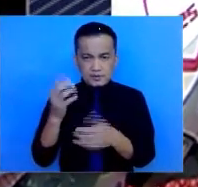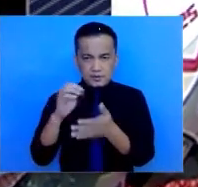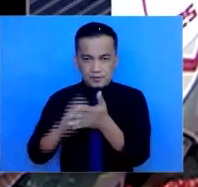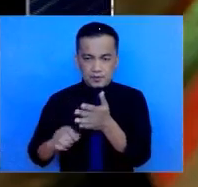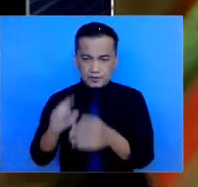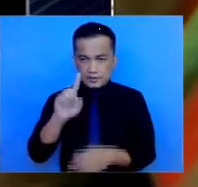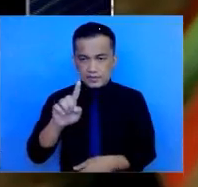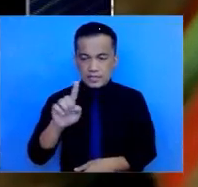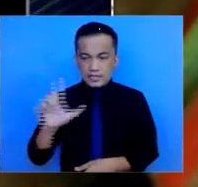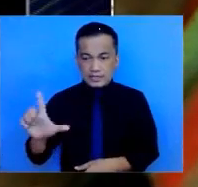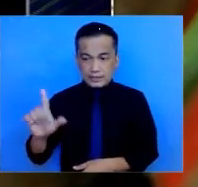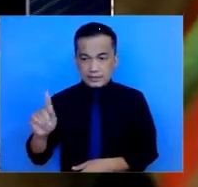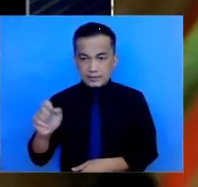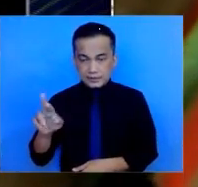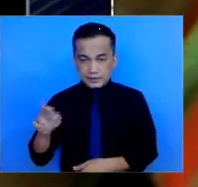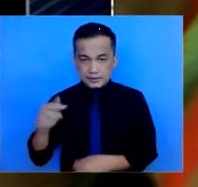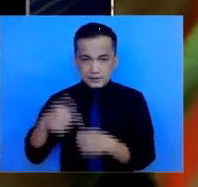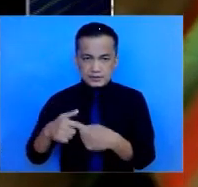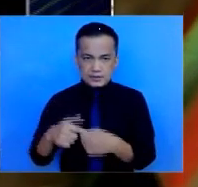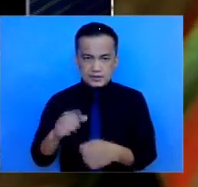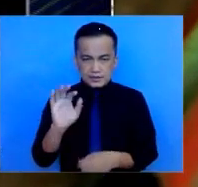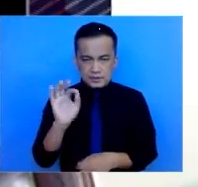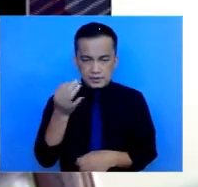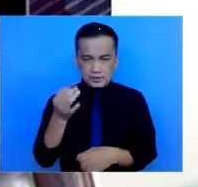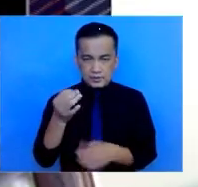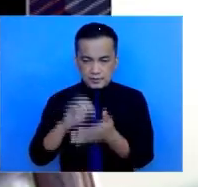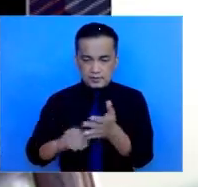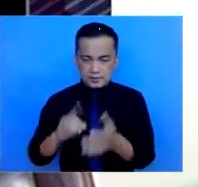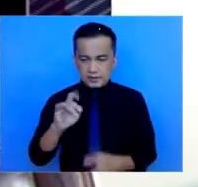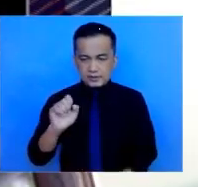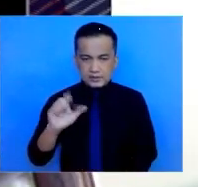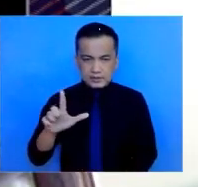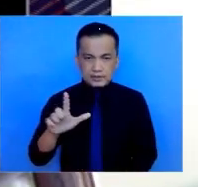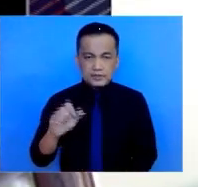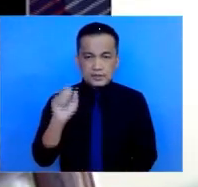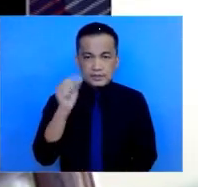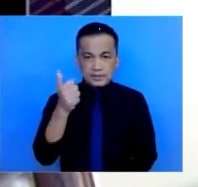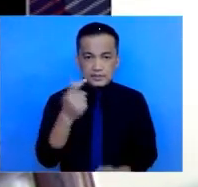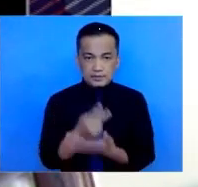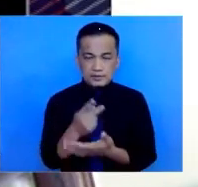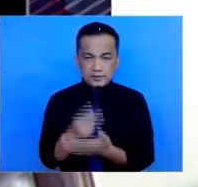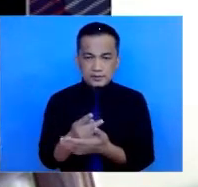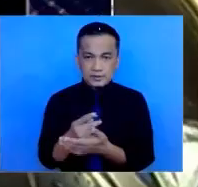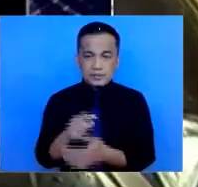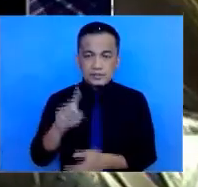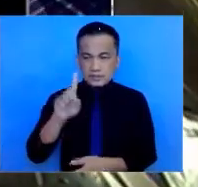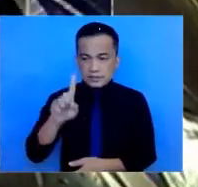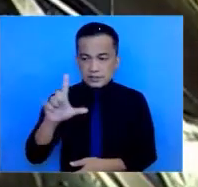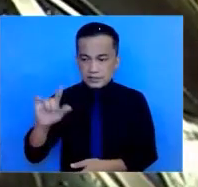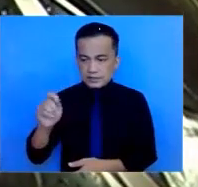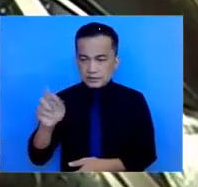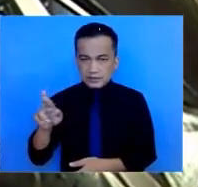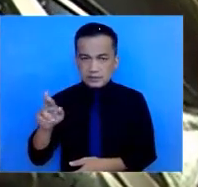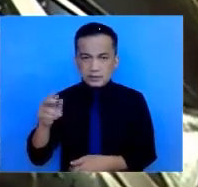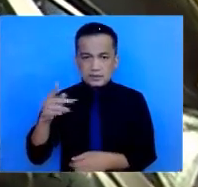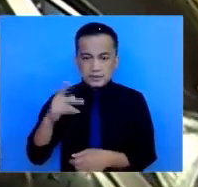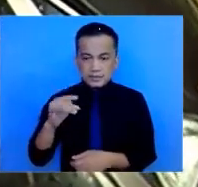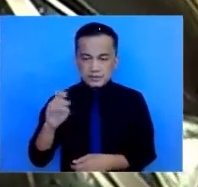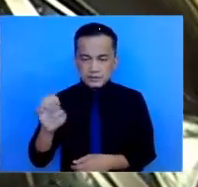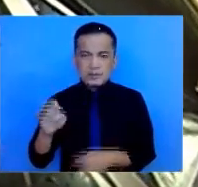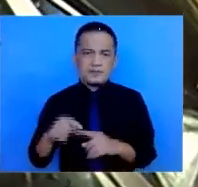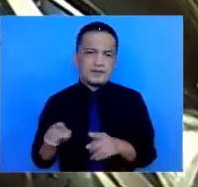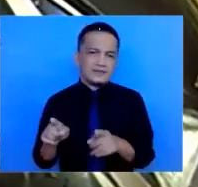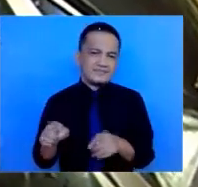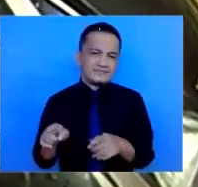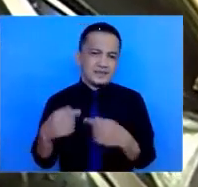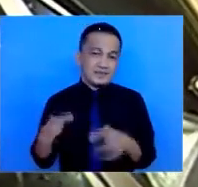gasolina, halos 9 peso sa diesel, at halos 10 piso naman sa kada litro ng kerosene. Pero mukhang tapos na ang maliligayang araw na yan